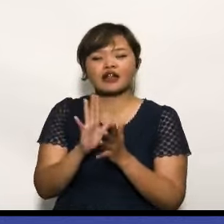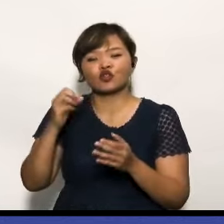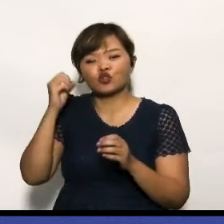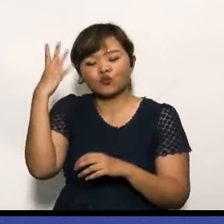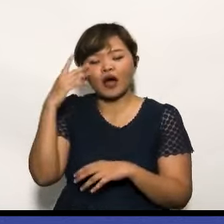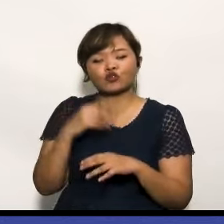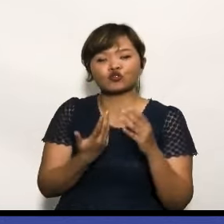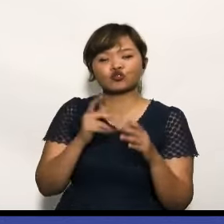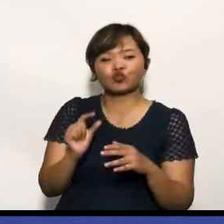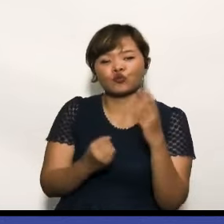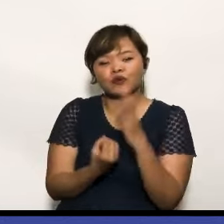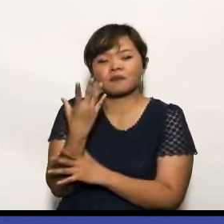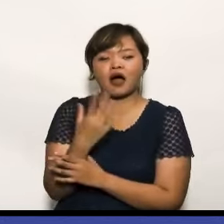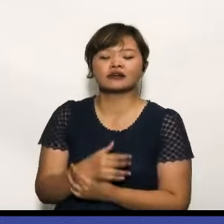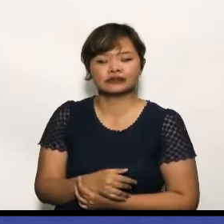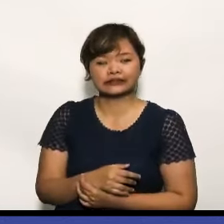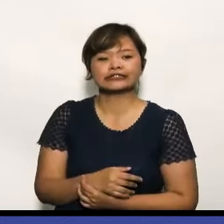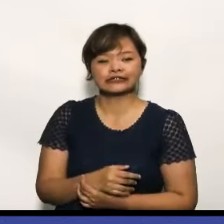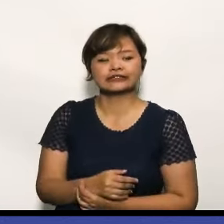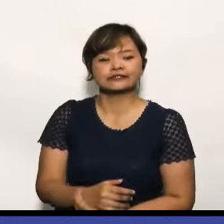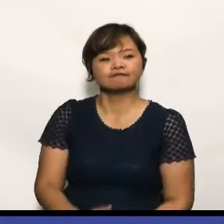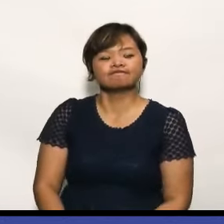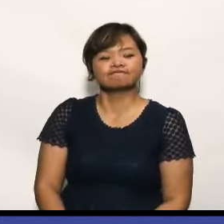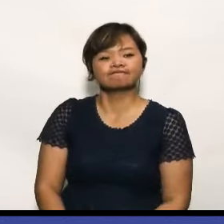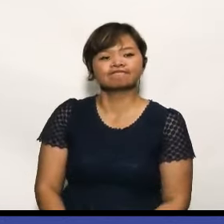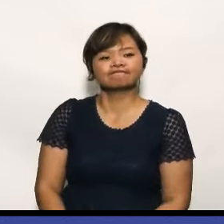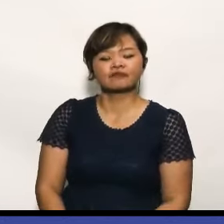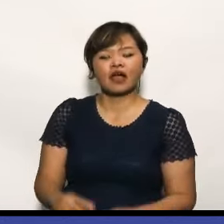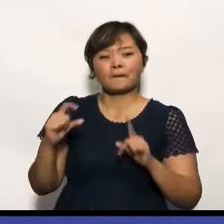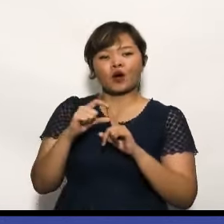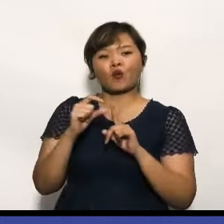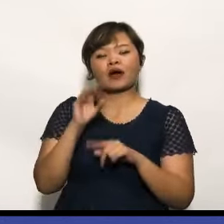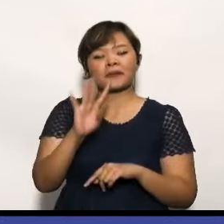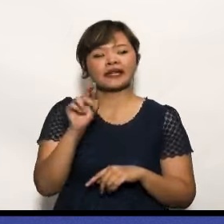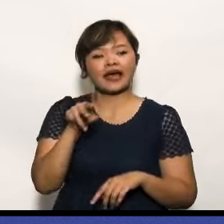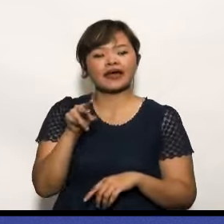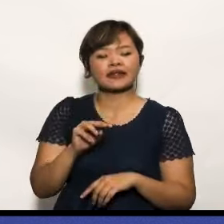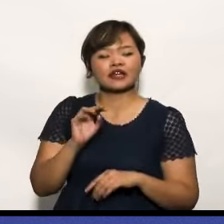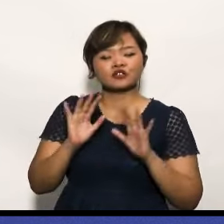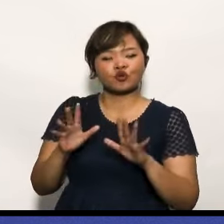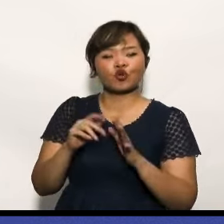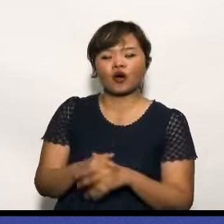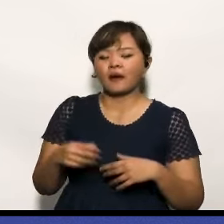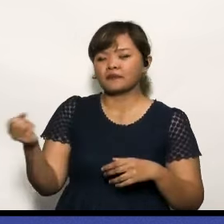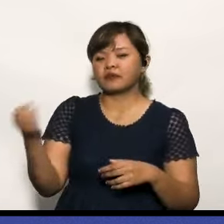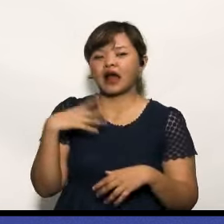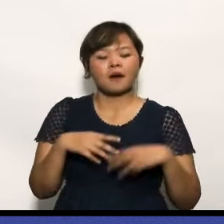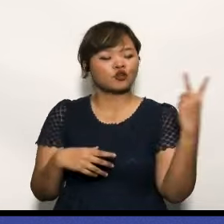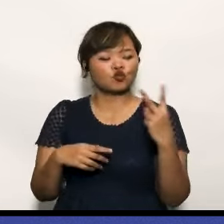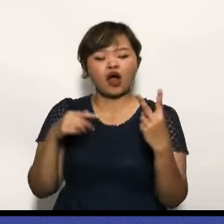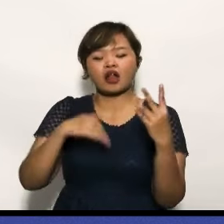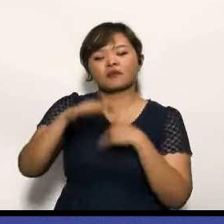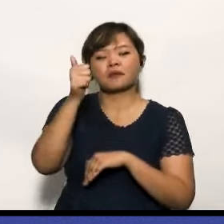Progress berikutnya adalah grow. Saya akan jawab itu nanti. Pengkhotbah 4 ayat 9 sampai 10 dikatakan berdua lebih baik daripada seorang